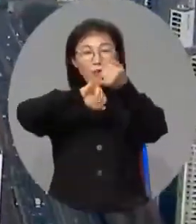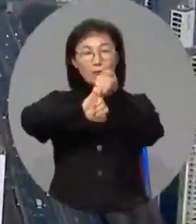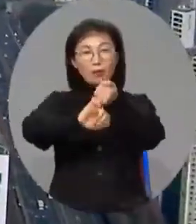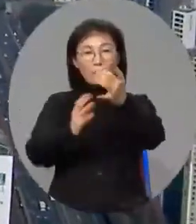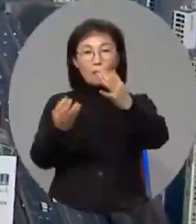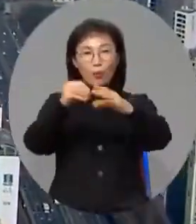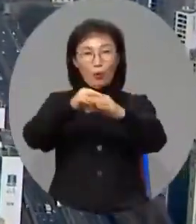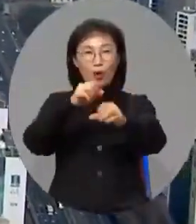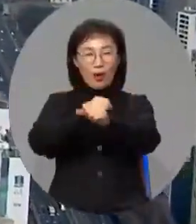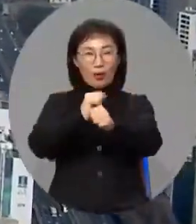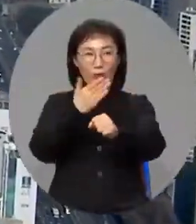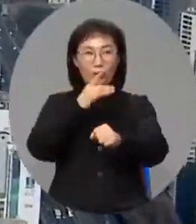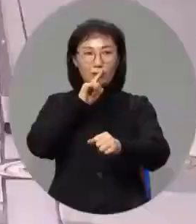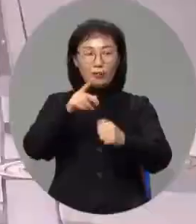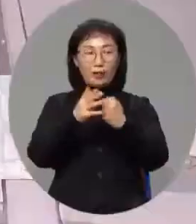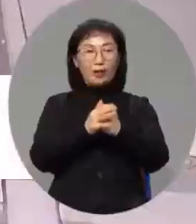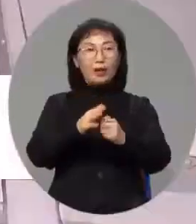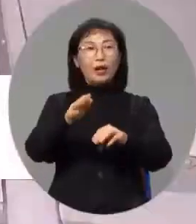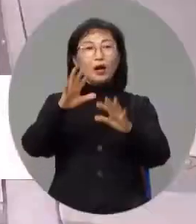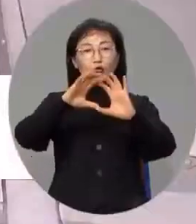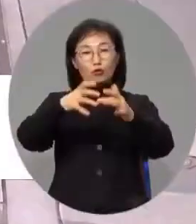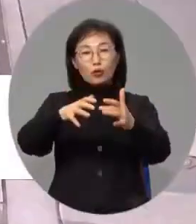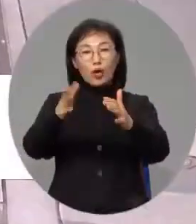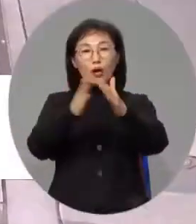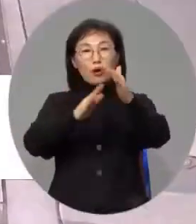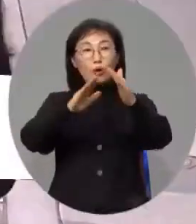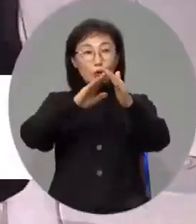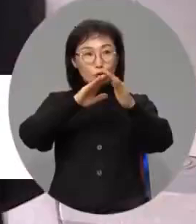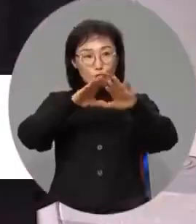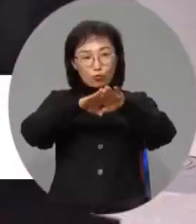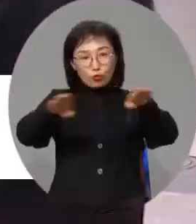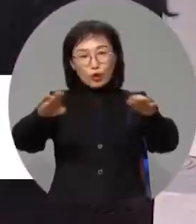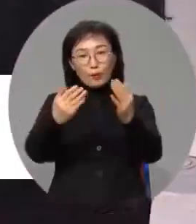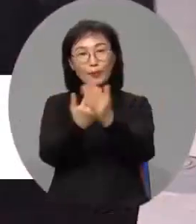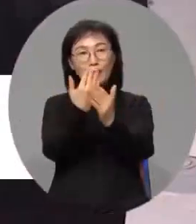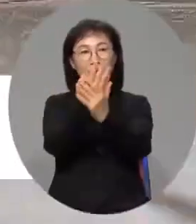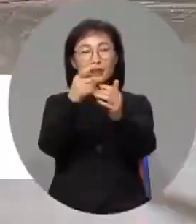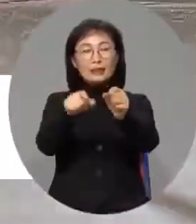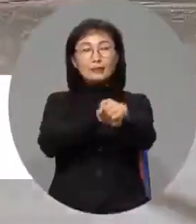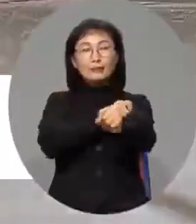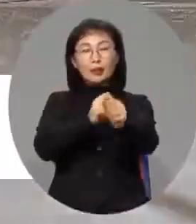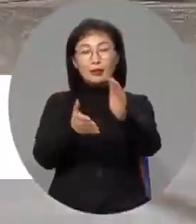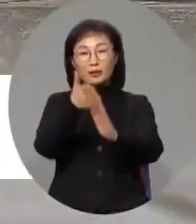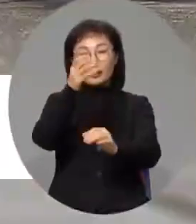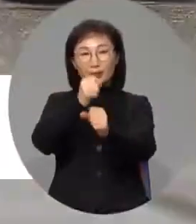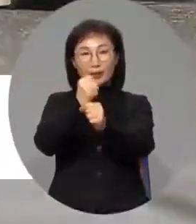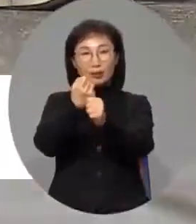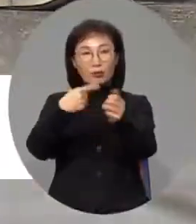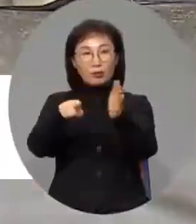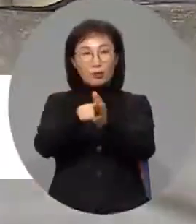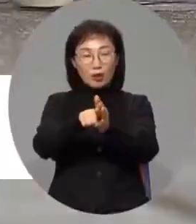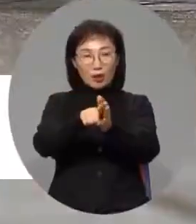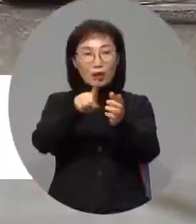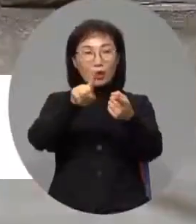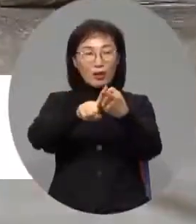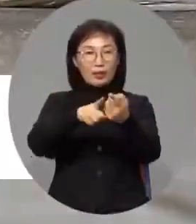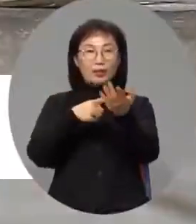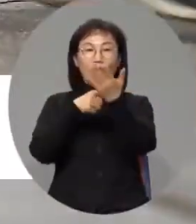국가 균형발전을 명분으로 내걸고 도마다 한 개씩의 특별시를 지정하도록 대선 후보 측에 건의했다는